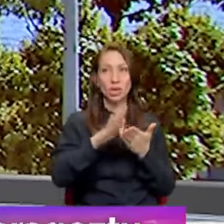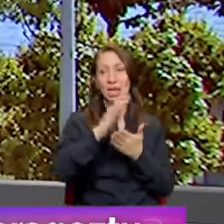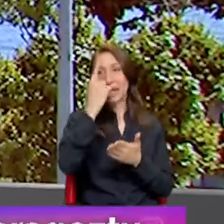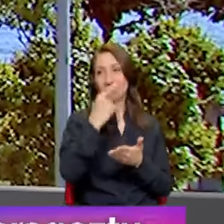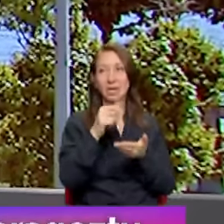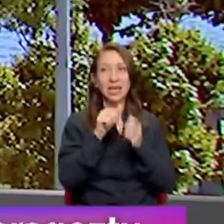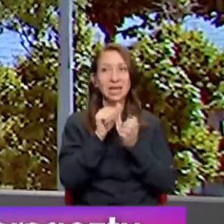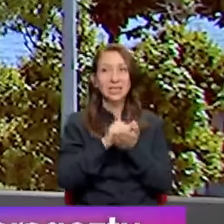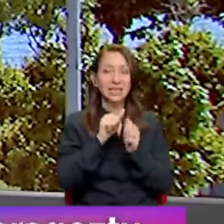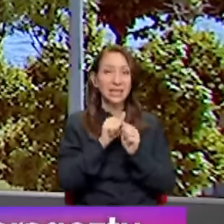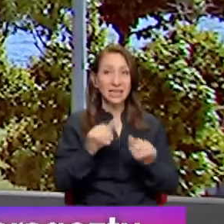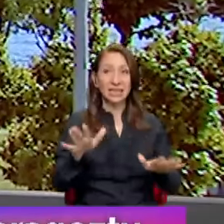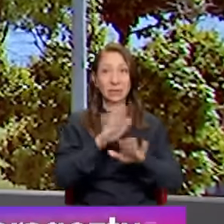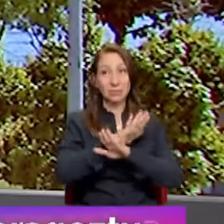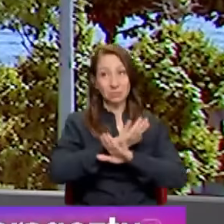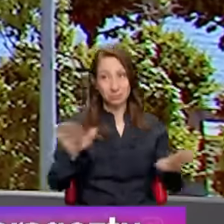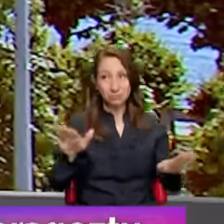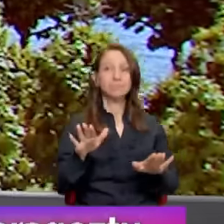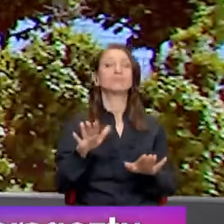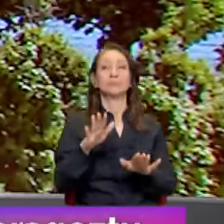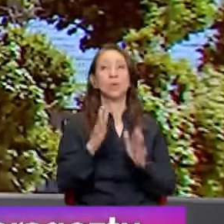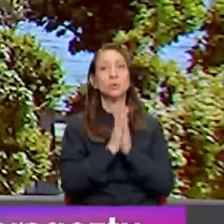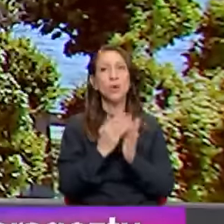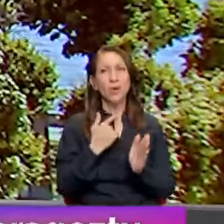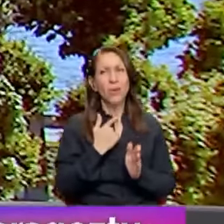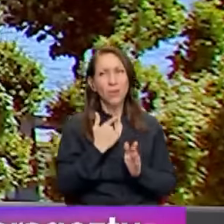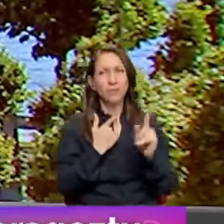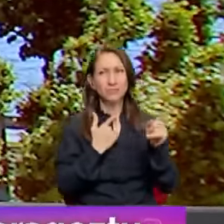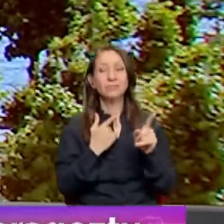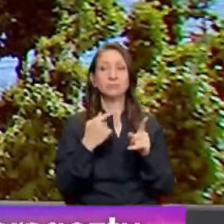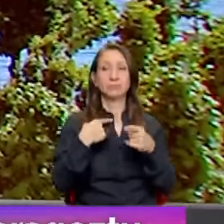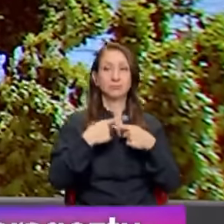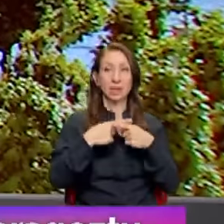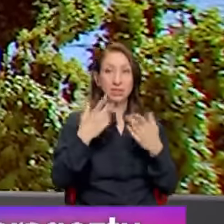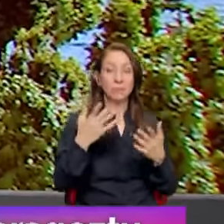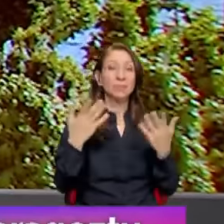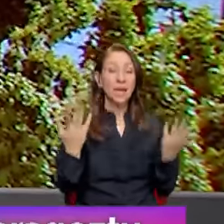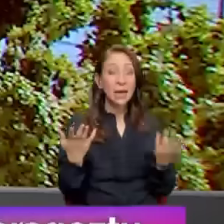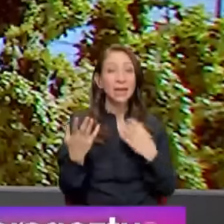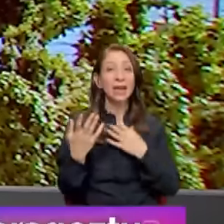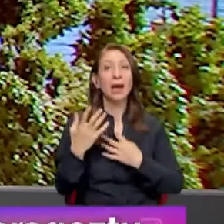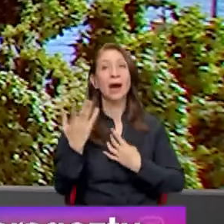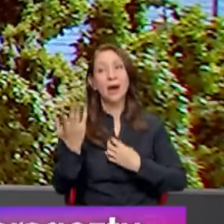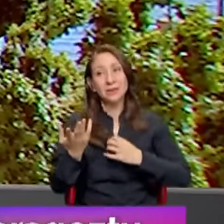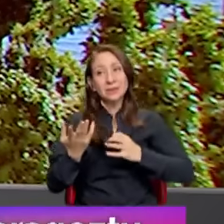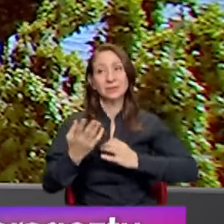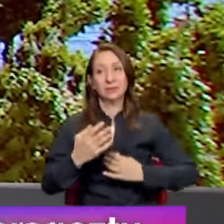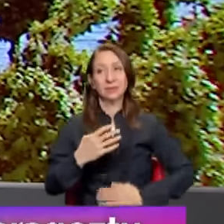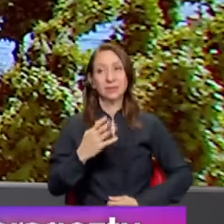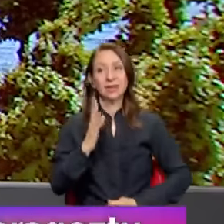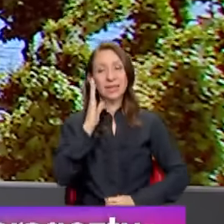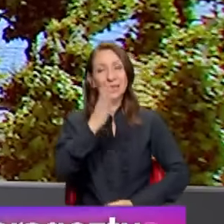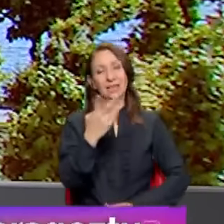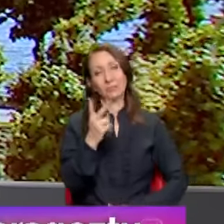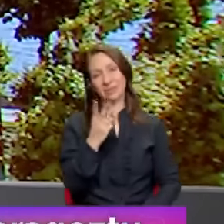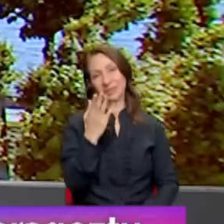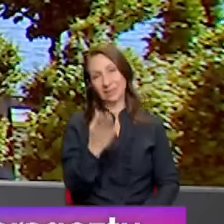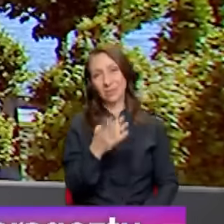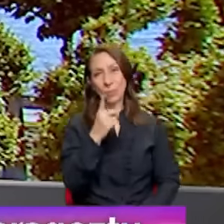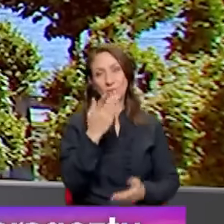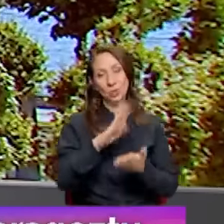resmi gazetede yayınlandığını özür dilerim paylaşalım Yani artık gidebilirsiniz